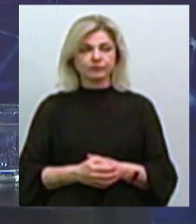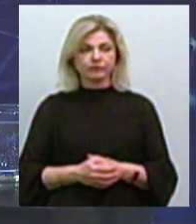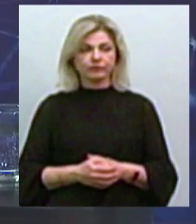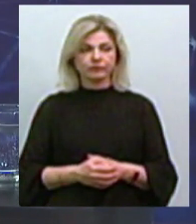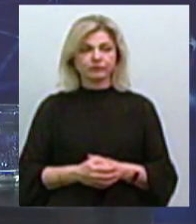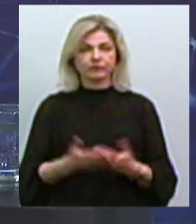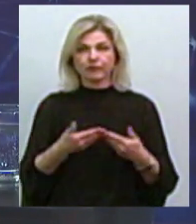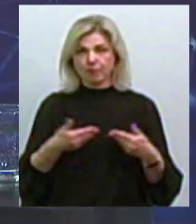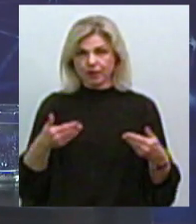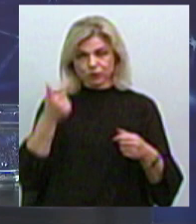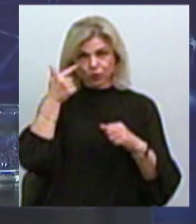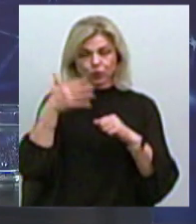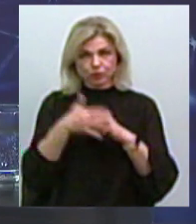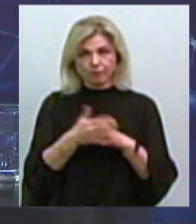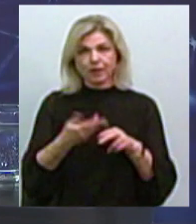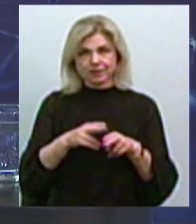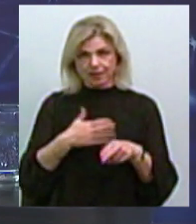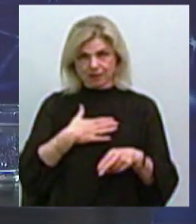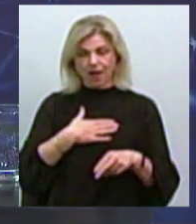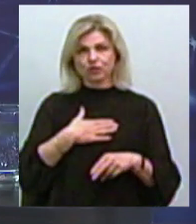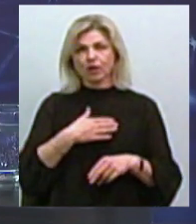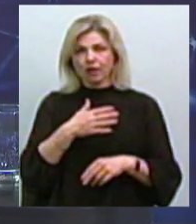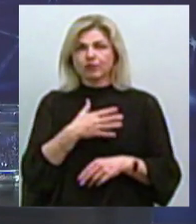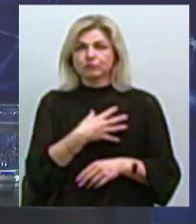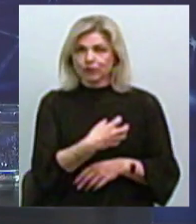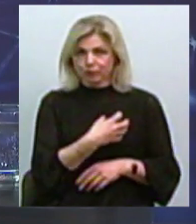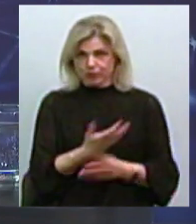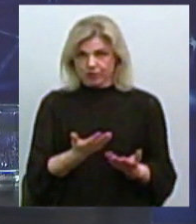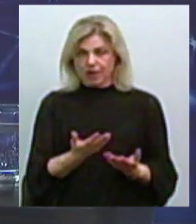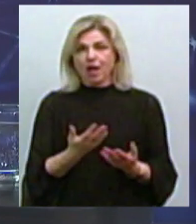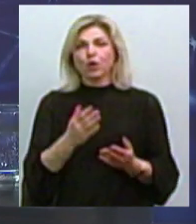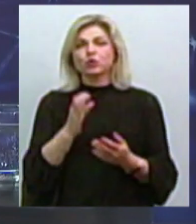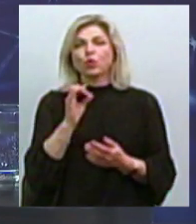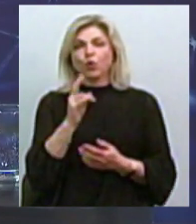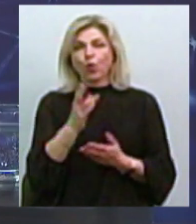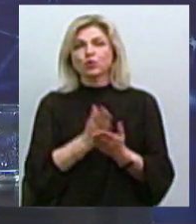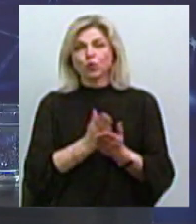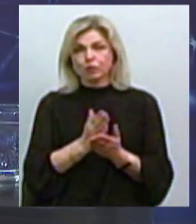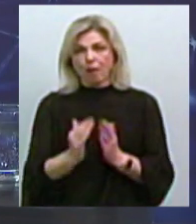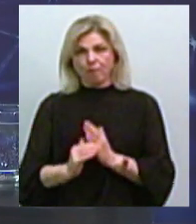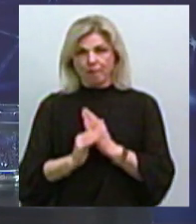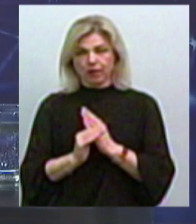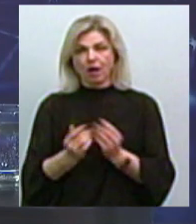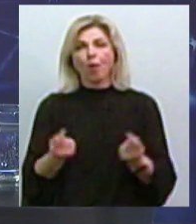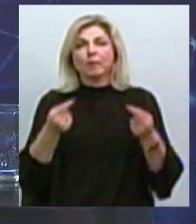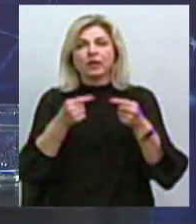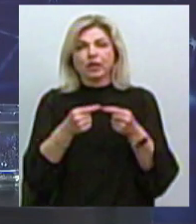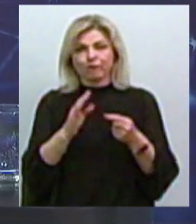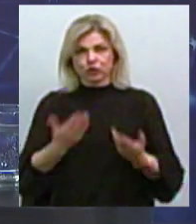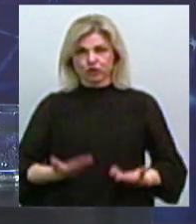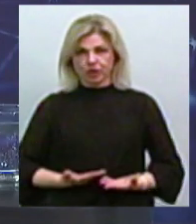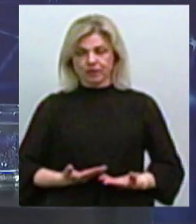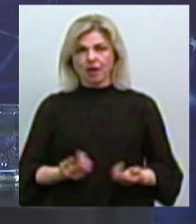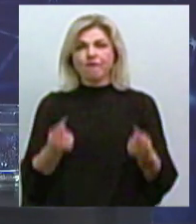ми зрозуміли, що це наше є покликання, що строкова служба, вона нам допомогла і визначитися в житті, і